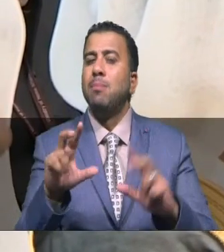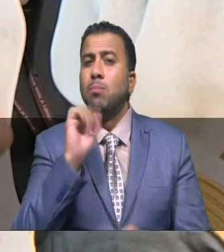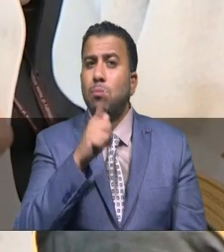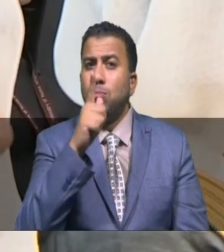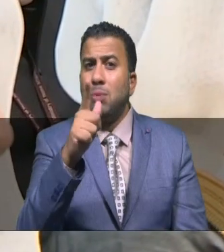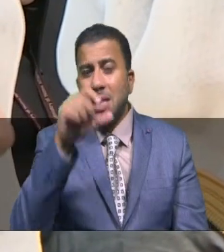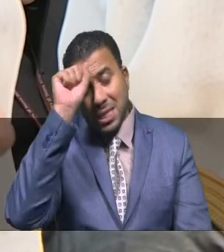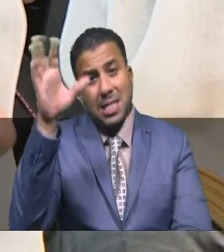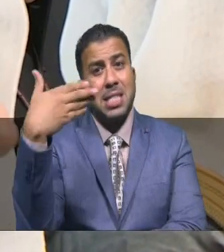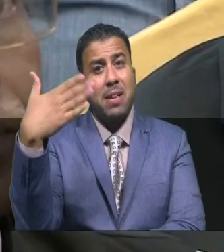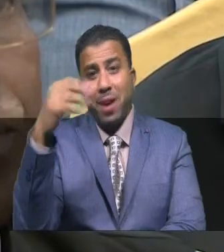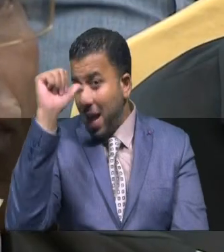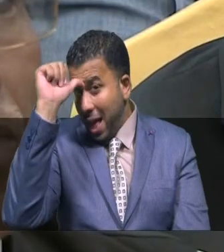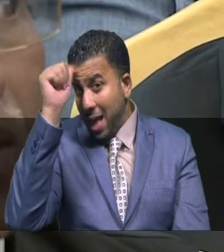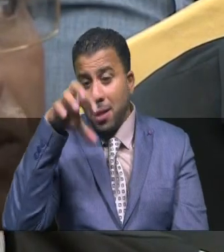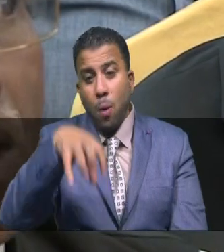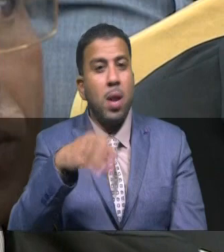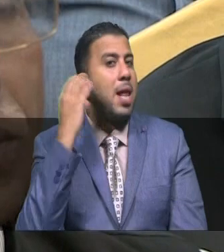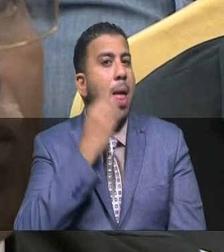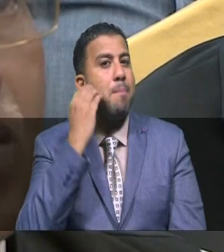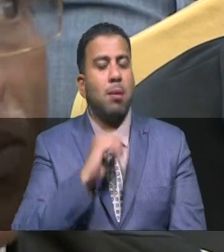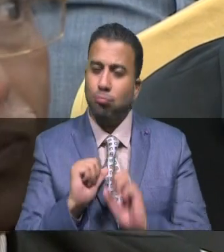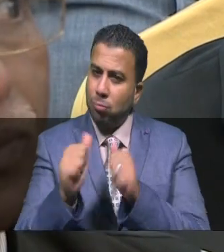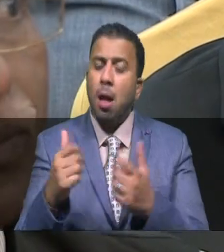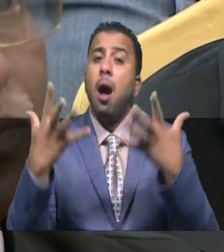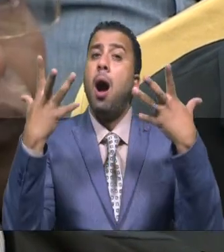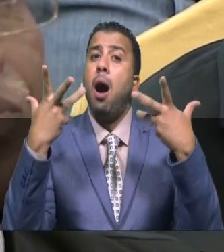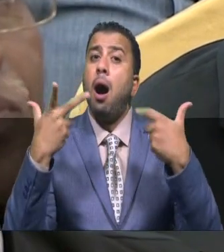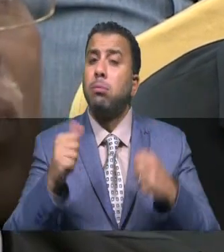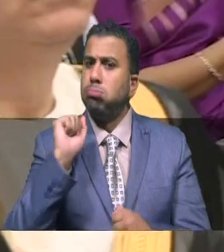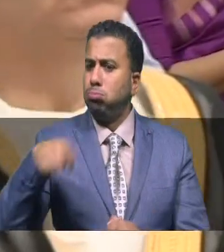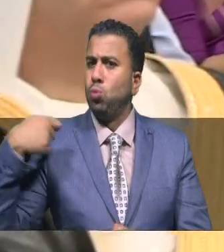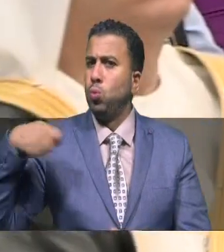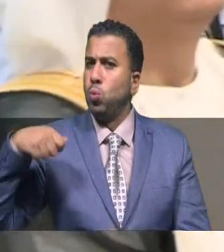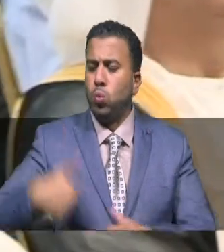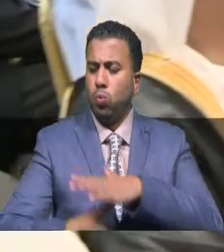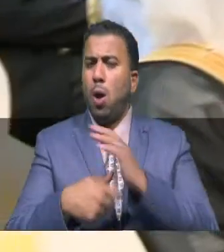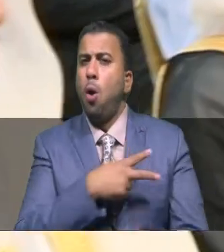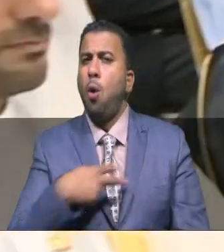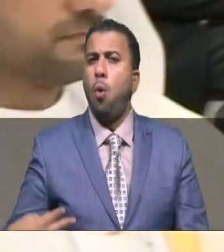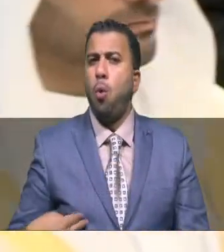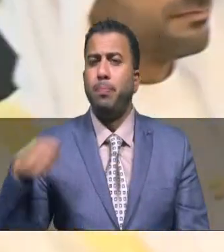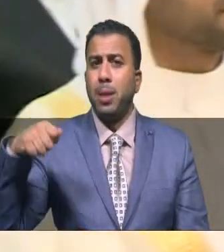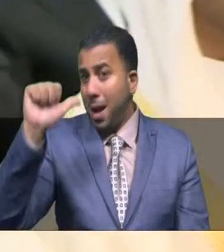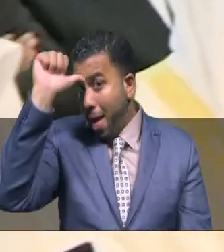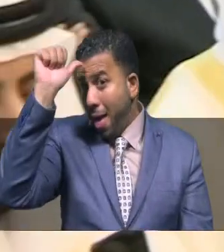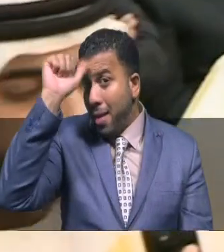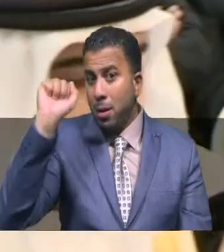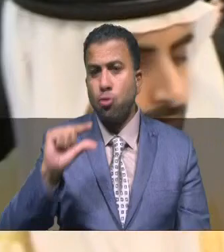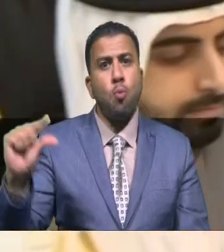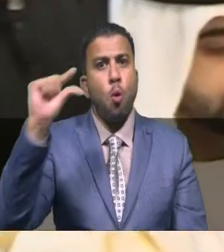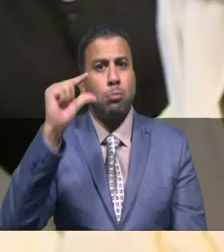جمهوريه الهند دوله الامارات وعدد من اصحاب المعالي الوزراء اعضاء حكومه كيريلا والدبلوماسيين